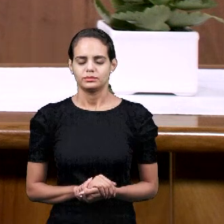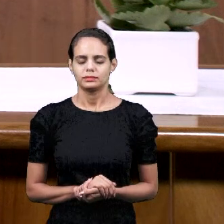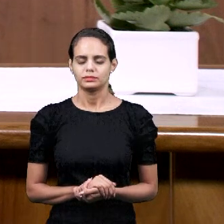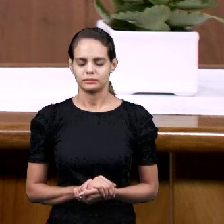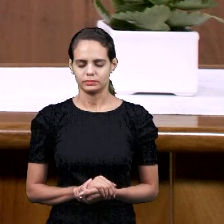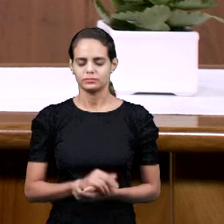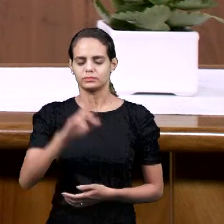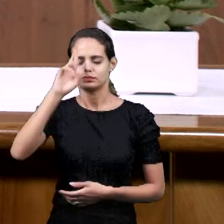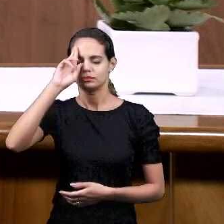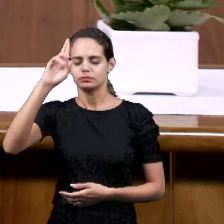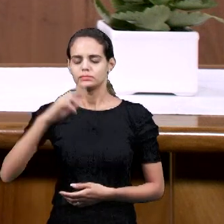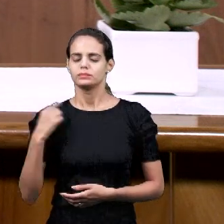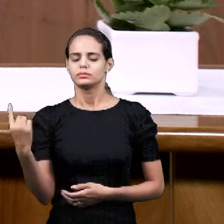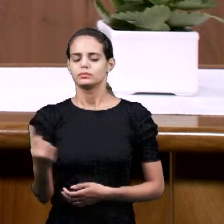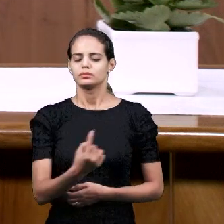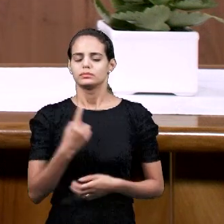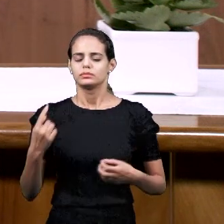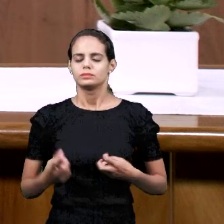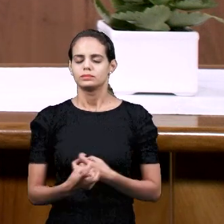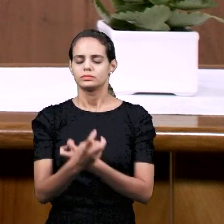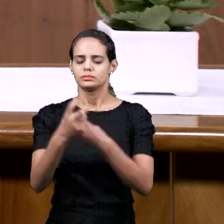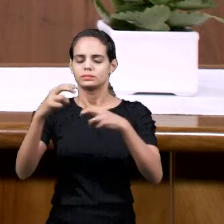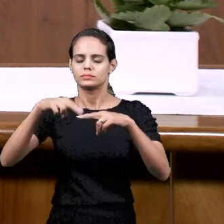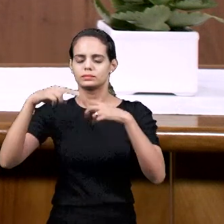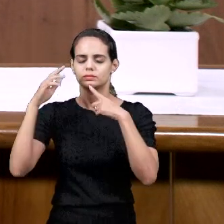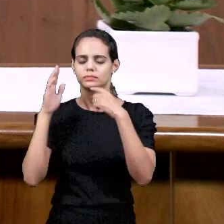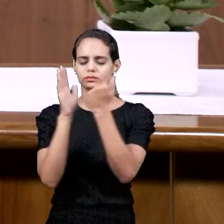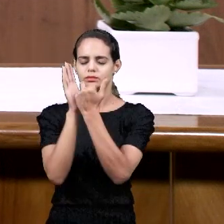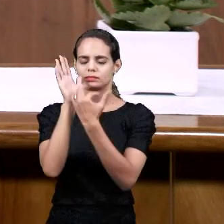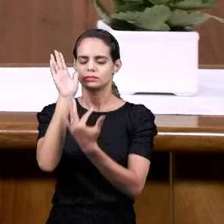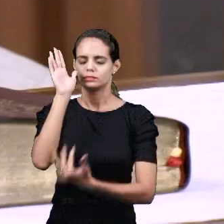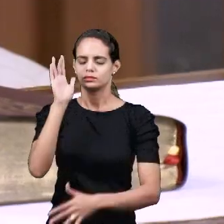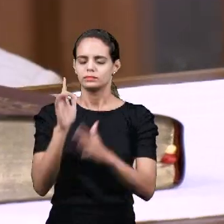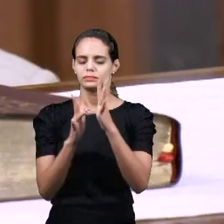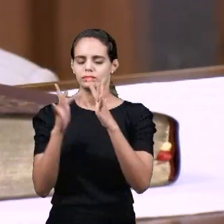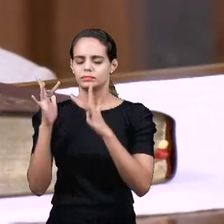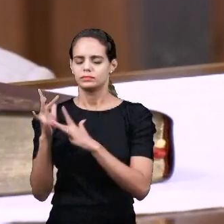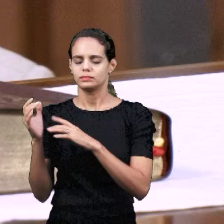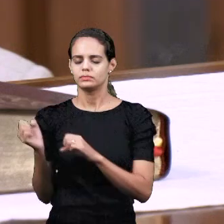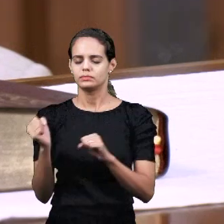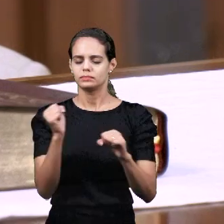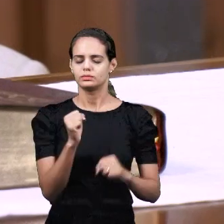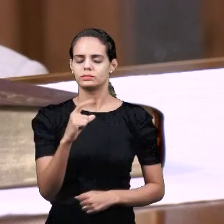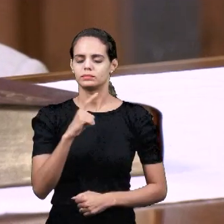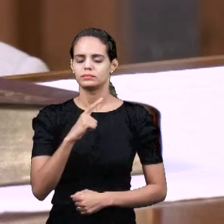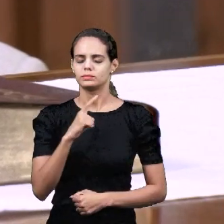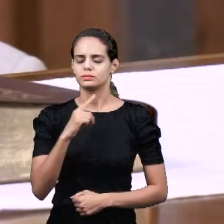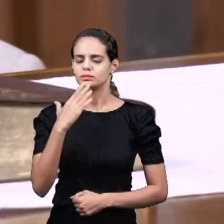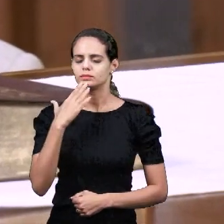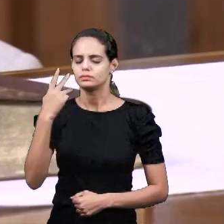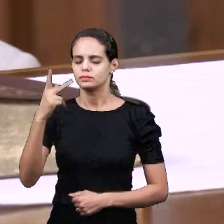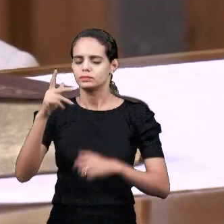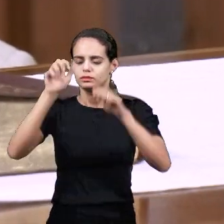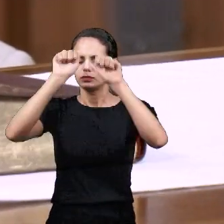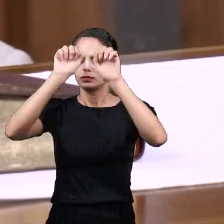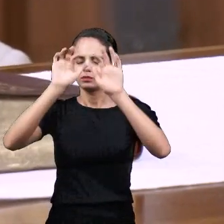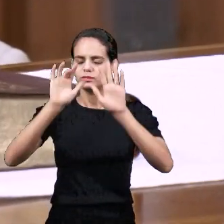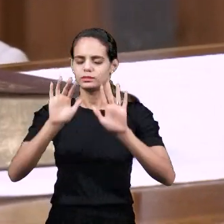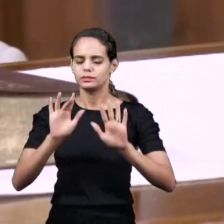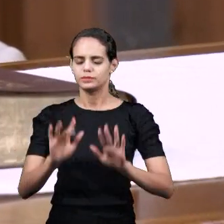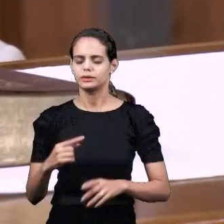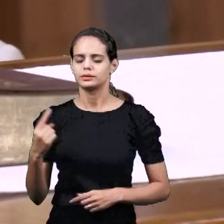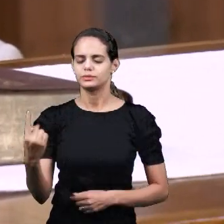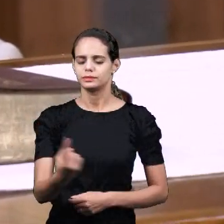Seigneur, nous prions par le pouvoir qui est dans le sang du Seigneur Jésus. Nous demandons ta bénédiction en notre faveur,